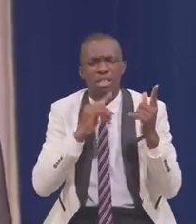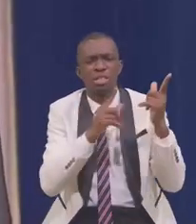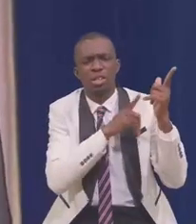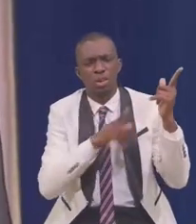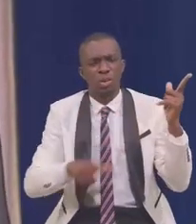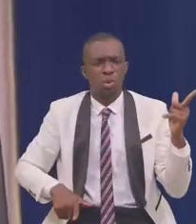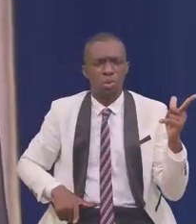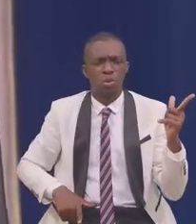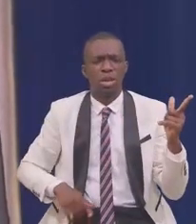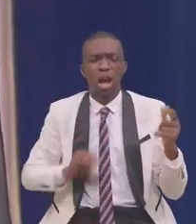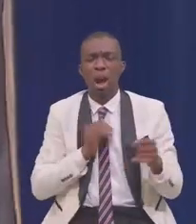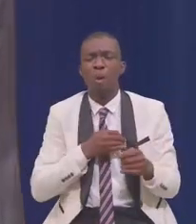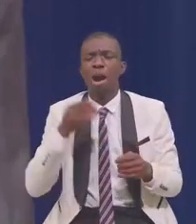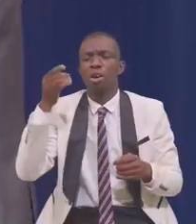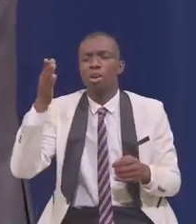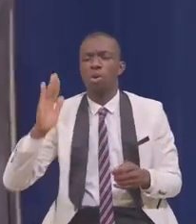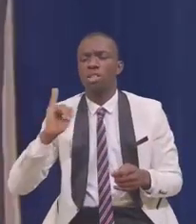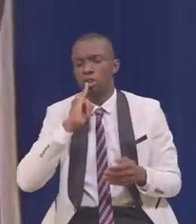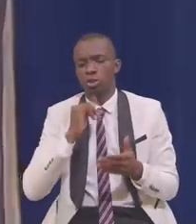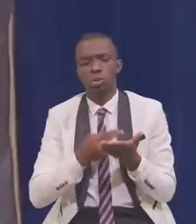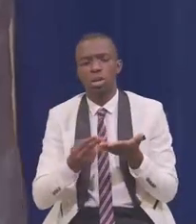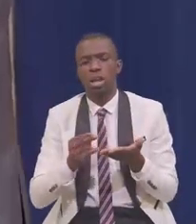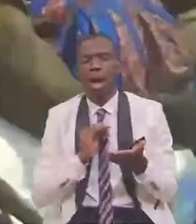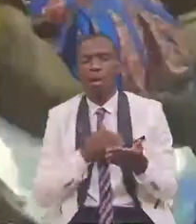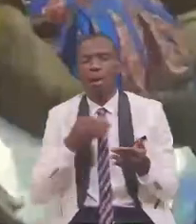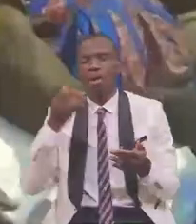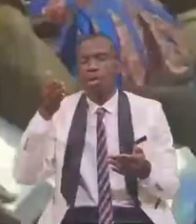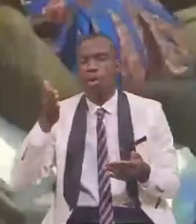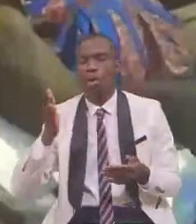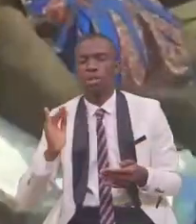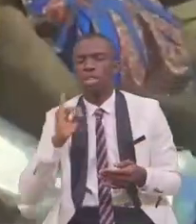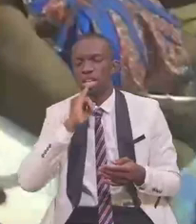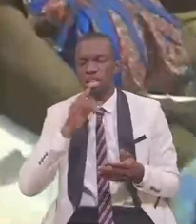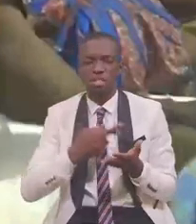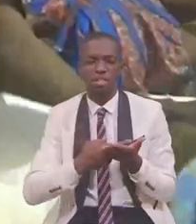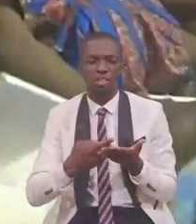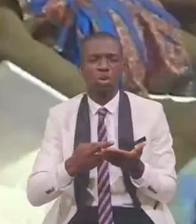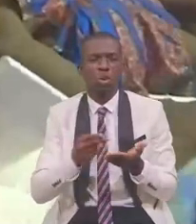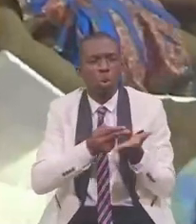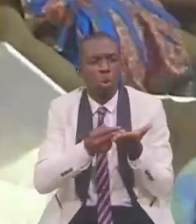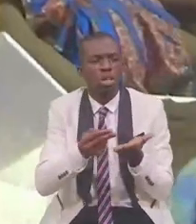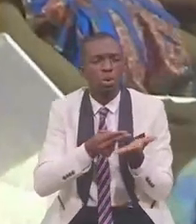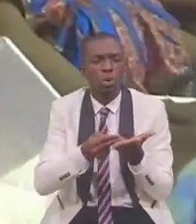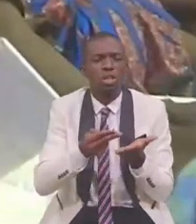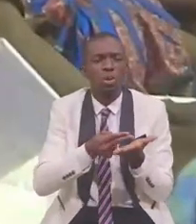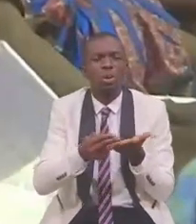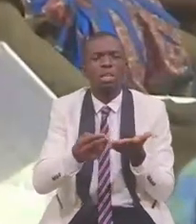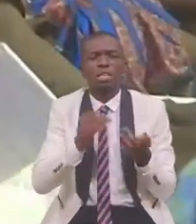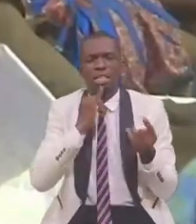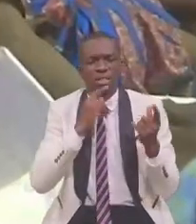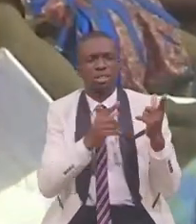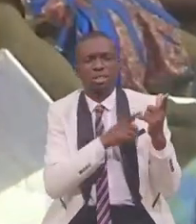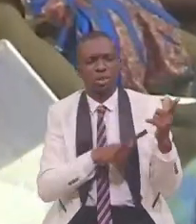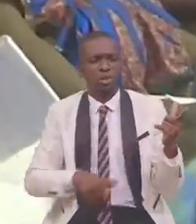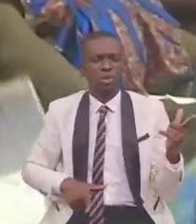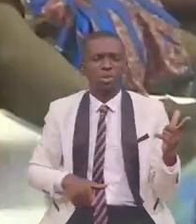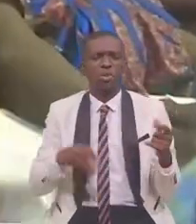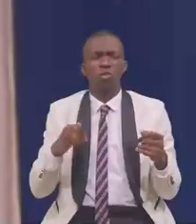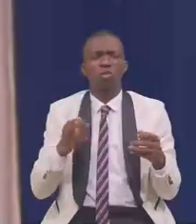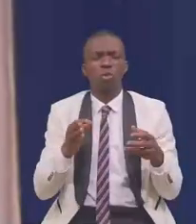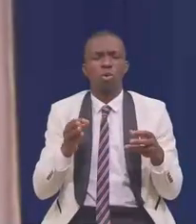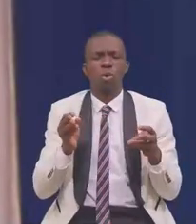Saint, Saint, Saint, est l'Éternel des armées, toute la terre est pleine de sa gloire. Les portes furent